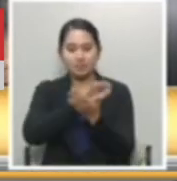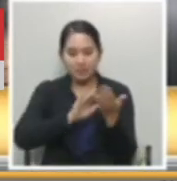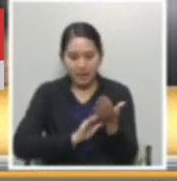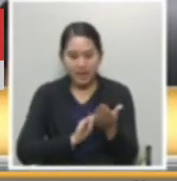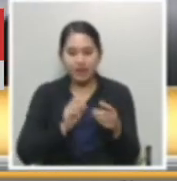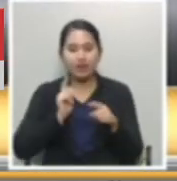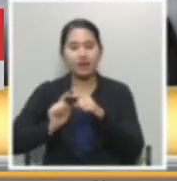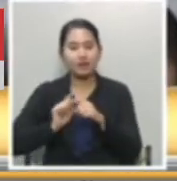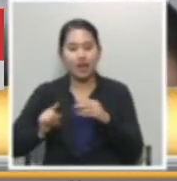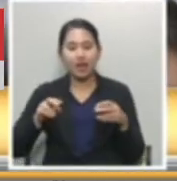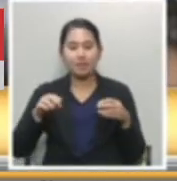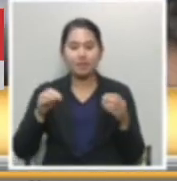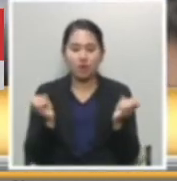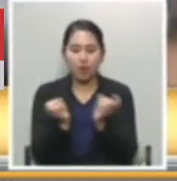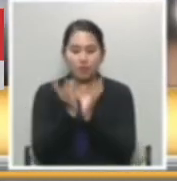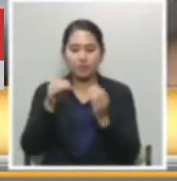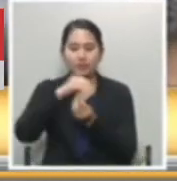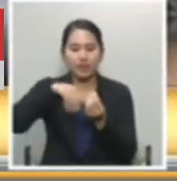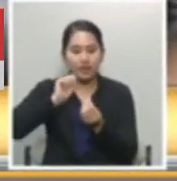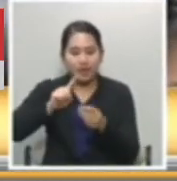ปัญหาเศรษฐกิจและที่สำคัญ